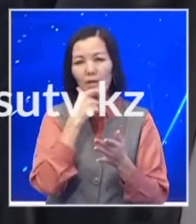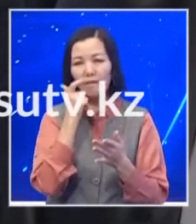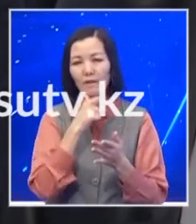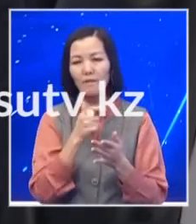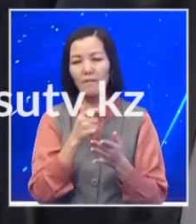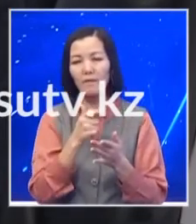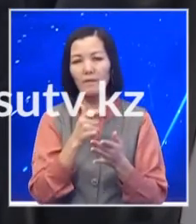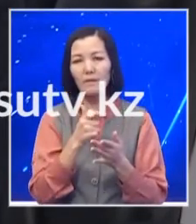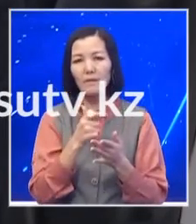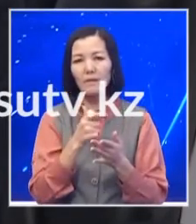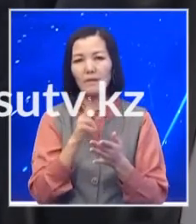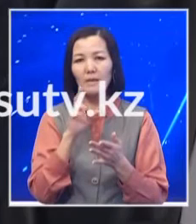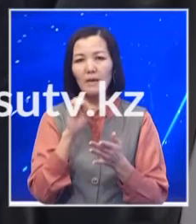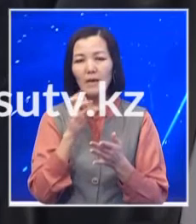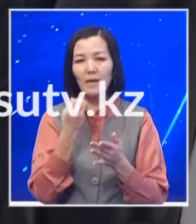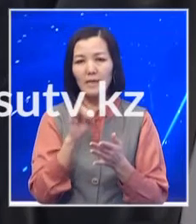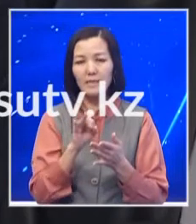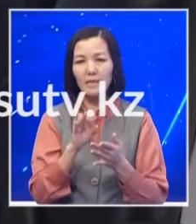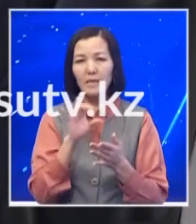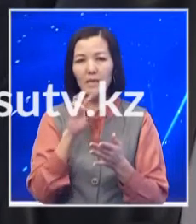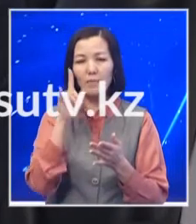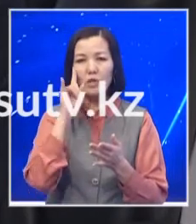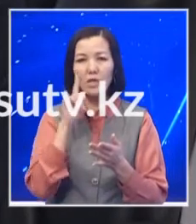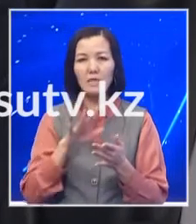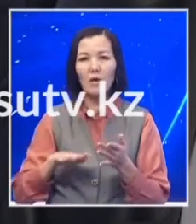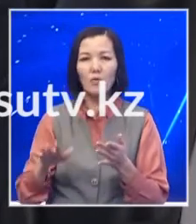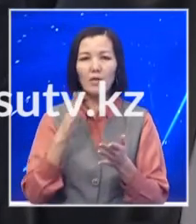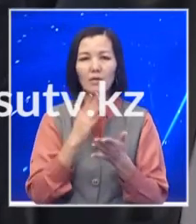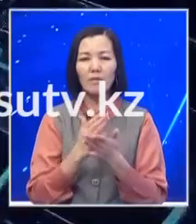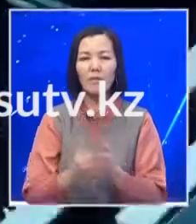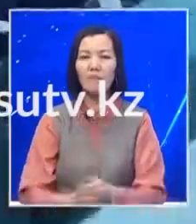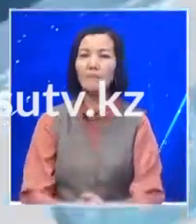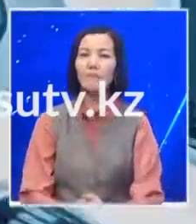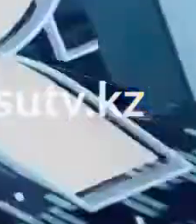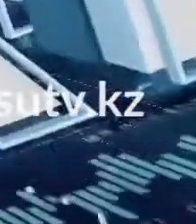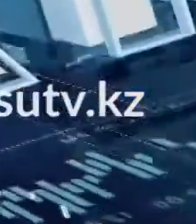ауданында, Қарасай ауданында және Еңбекші Қазақ ауданында.